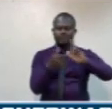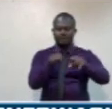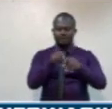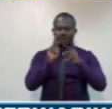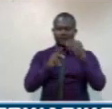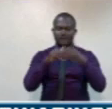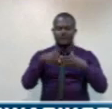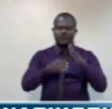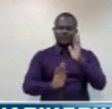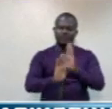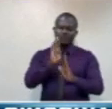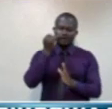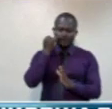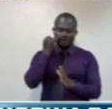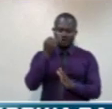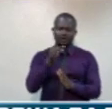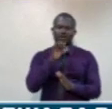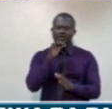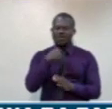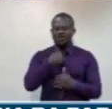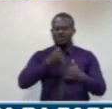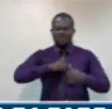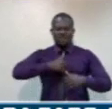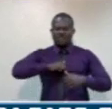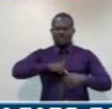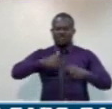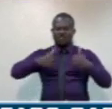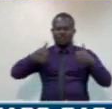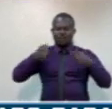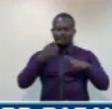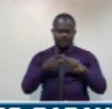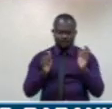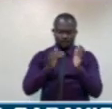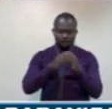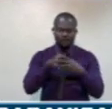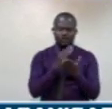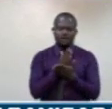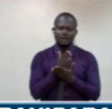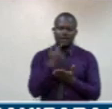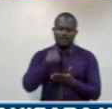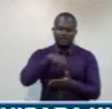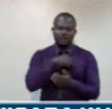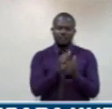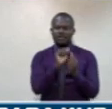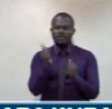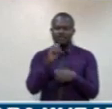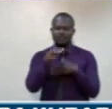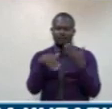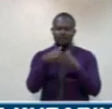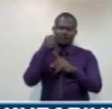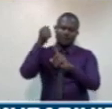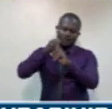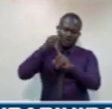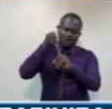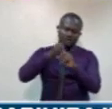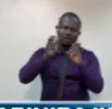nk'abantu rwose bateye imbere nubwo tutakwirara ariko mu by'ukuri yaba ari twebwe na bagenzi bacu duharanira